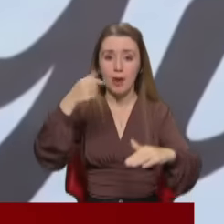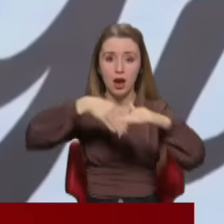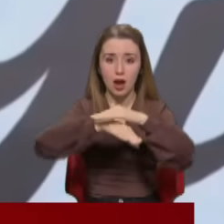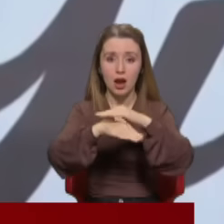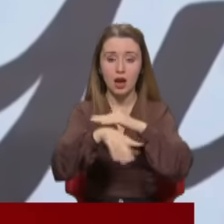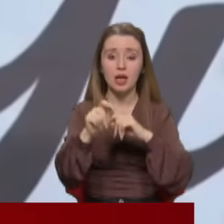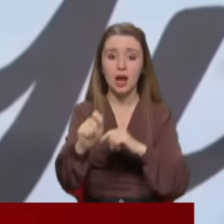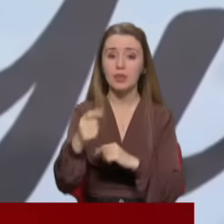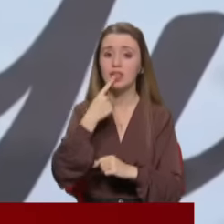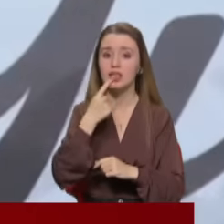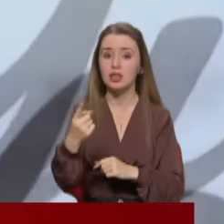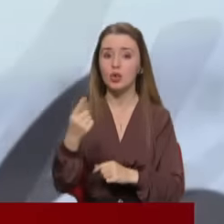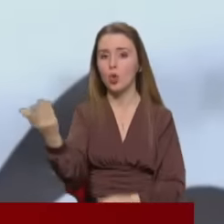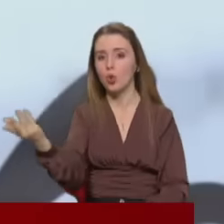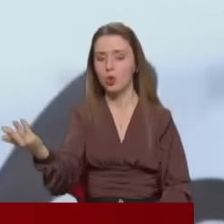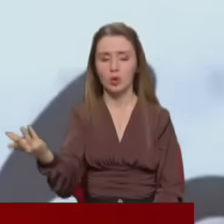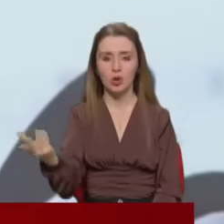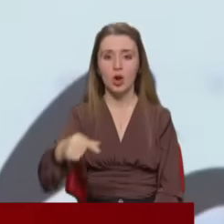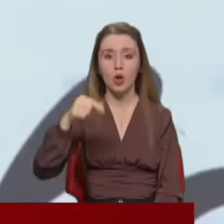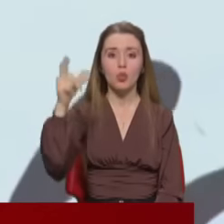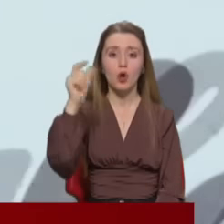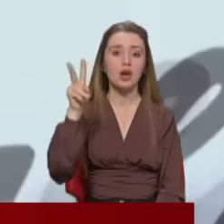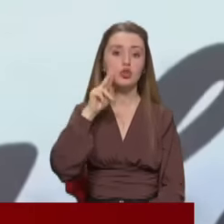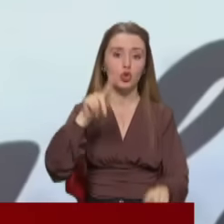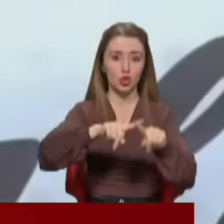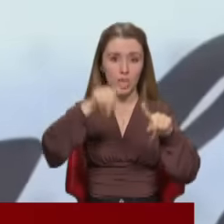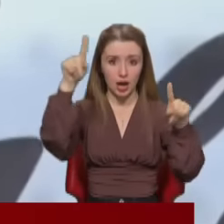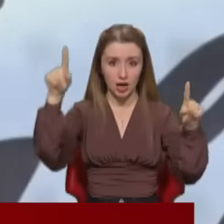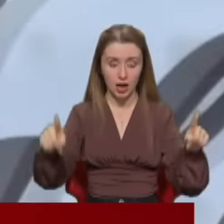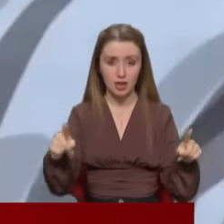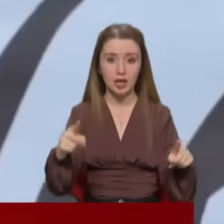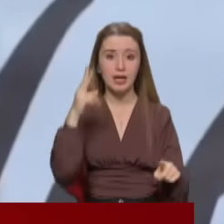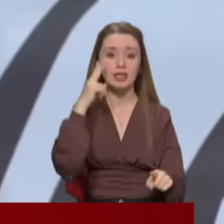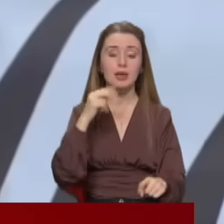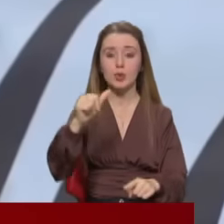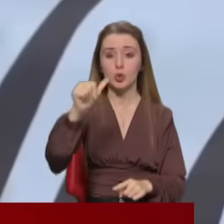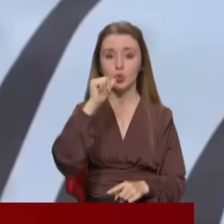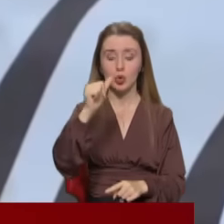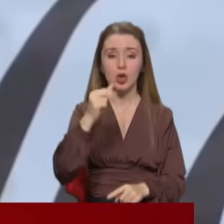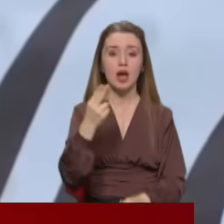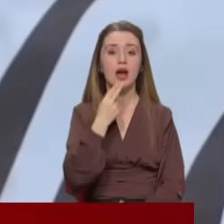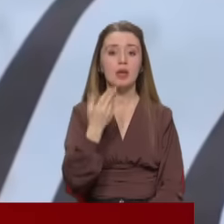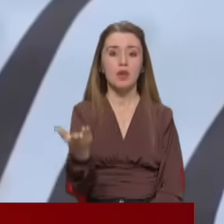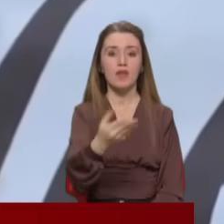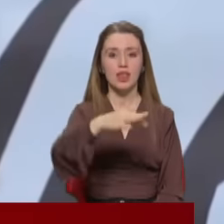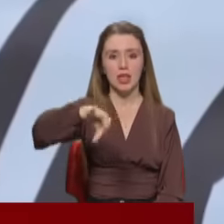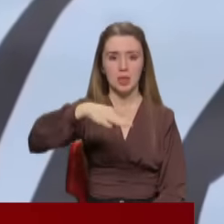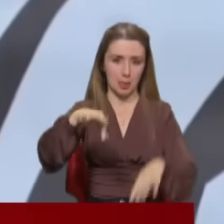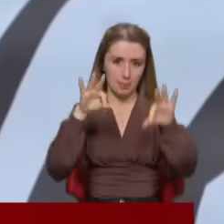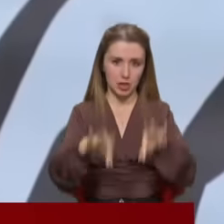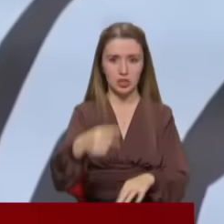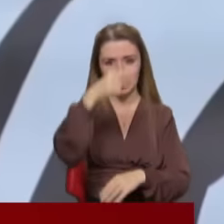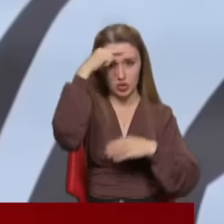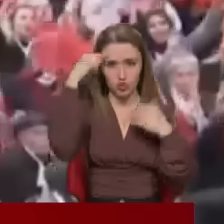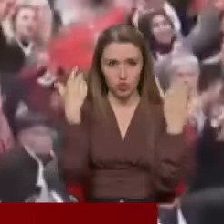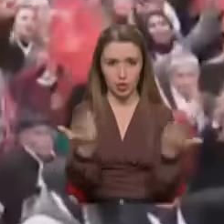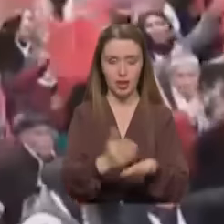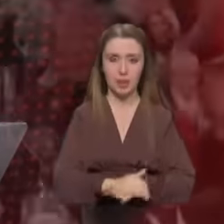proje yaptık diye iddia ettiler. Bu ayın sonuna kadar temiz suyu içip hanımefendiler çay demlemeye başlayacaksınız